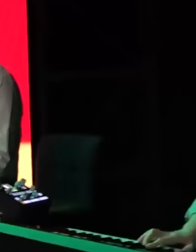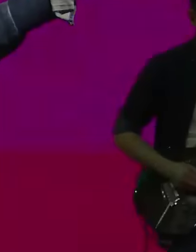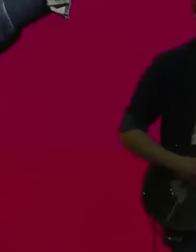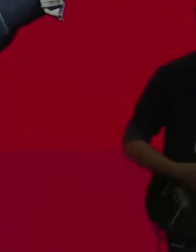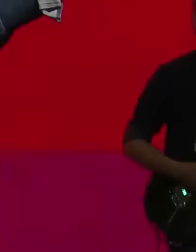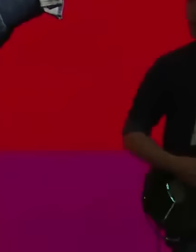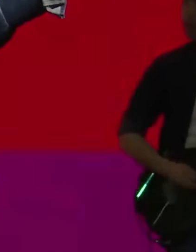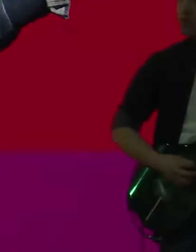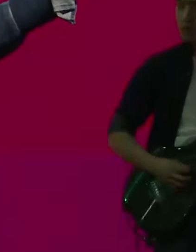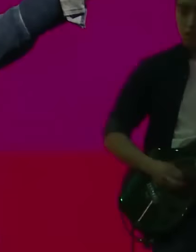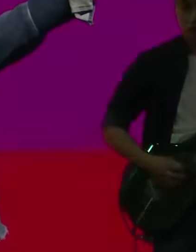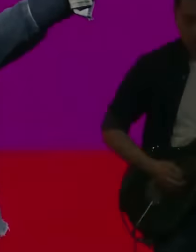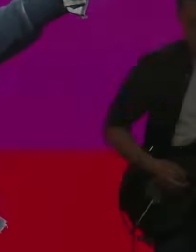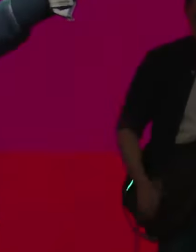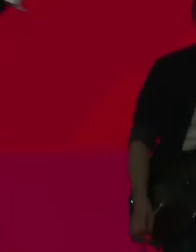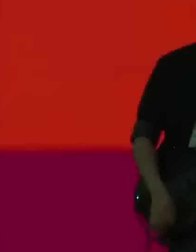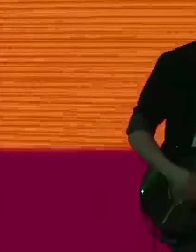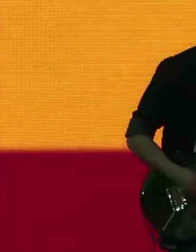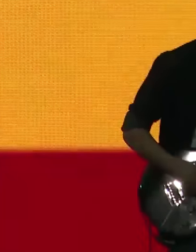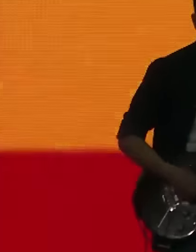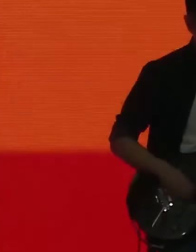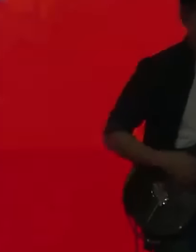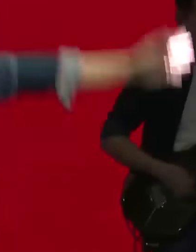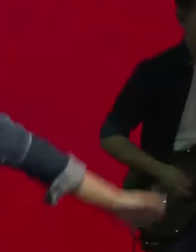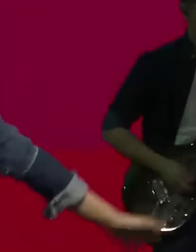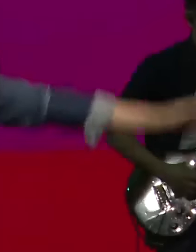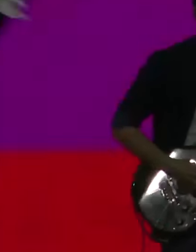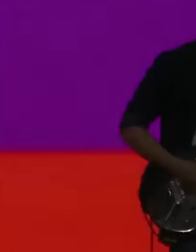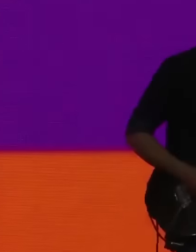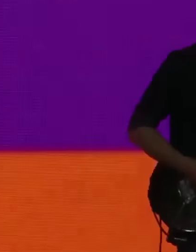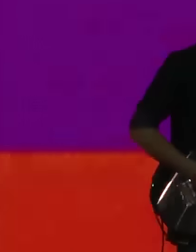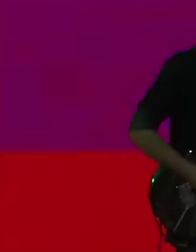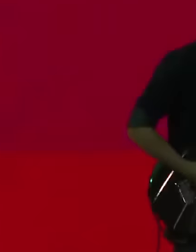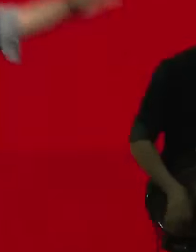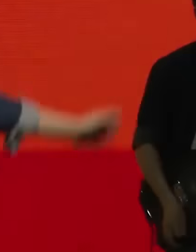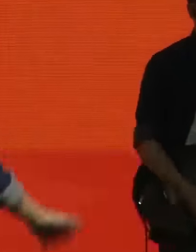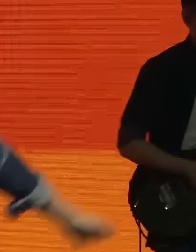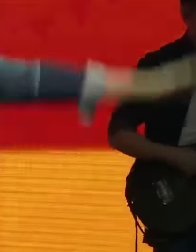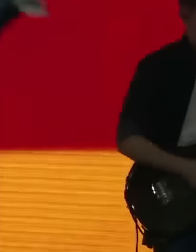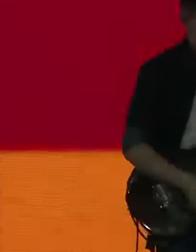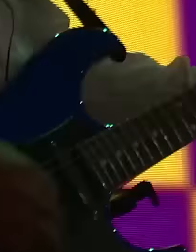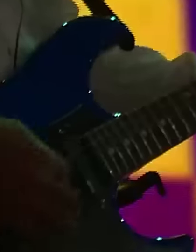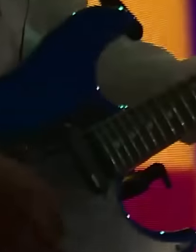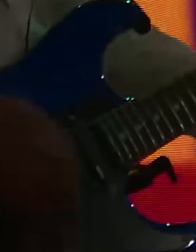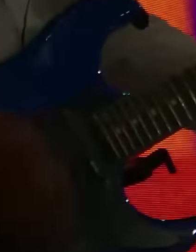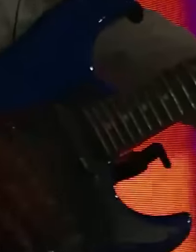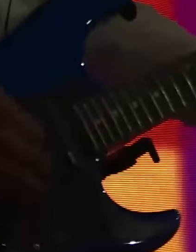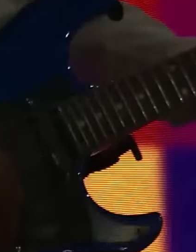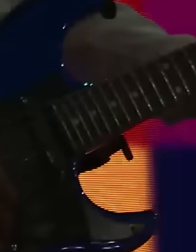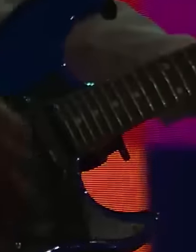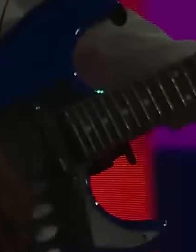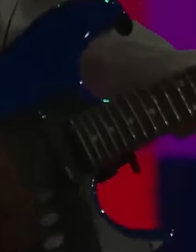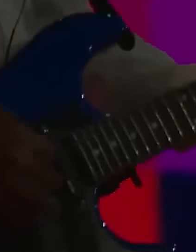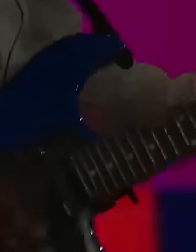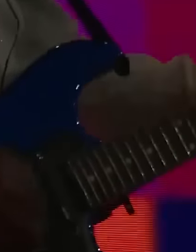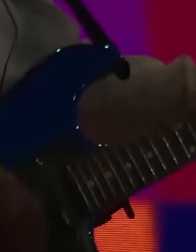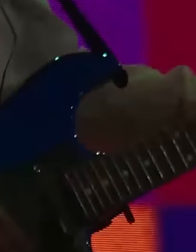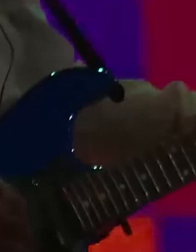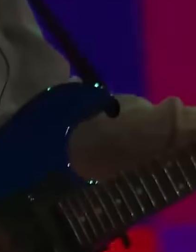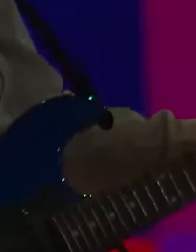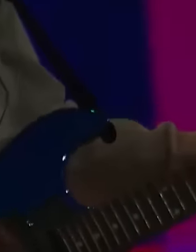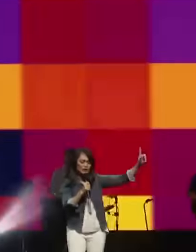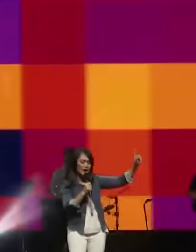Tangan kami terangkan, sorakan kemenangan. Terpujilah